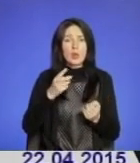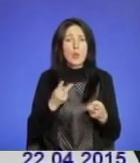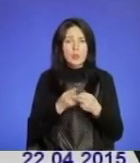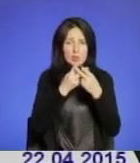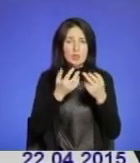слідчо-оперативних заходів правоохоронці встановлять всі обставини даної дорожньо-транспортної пригоди.